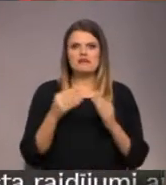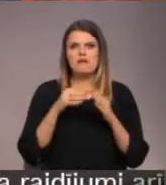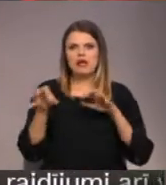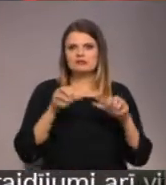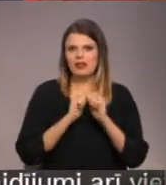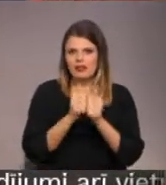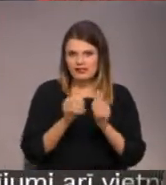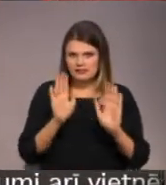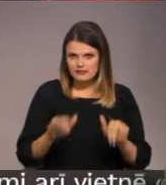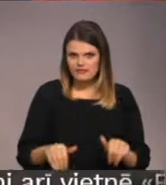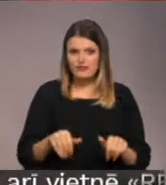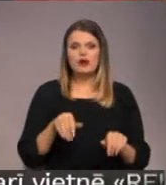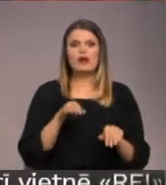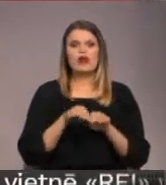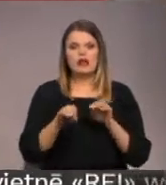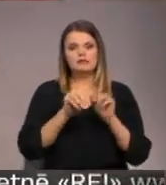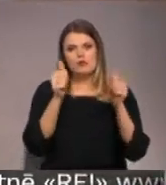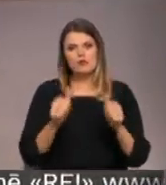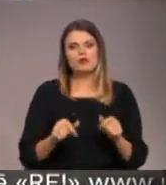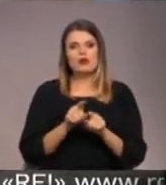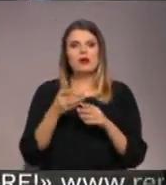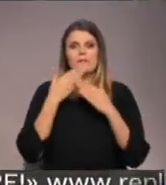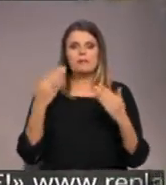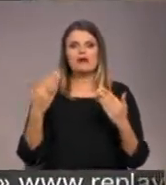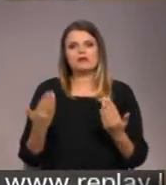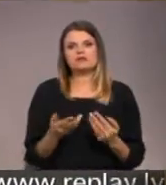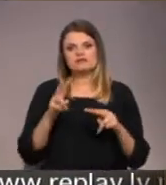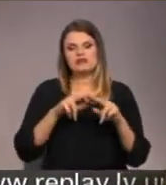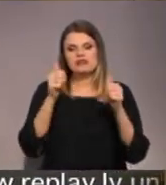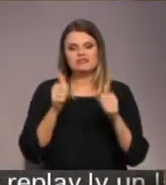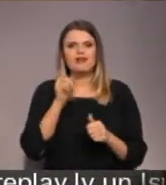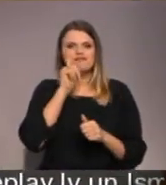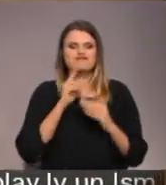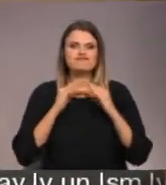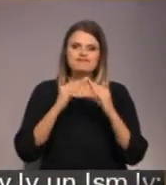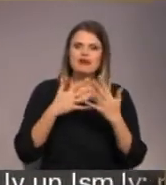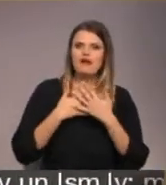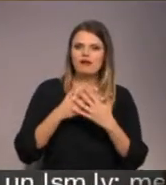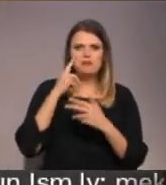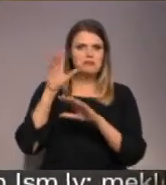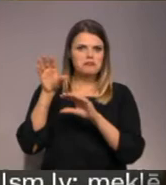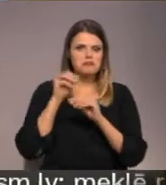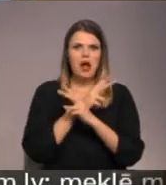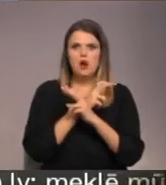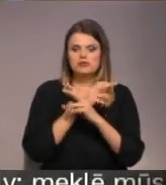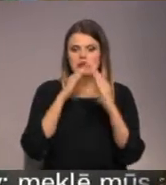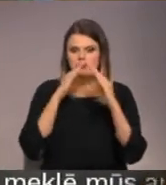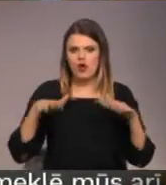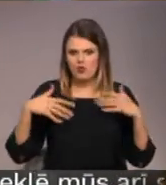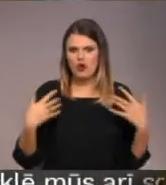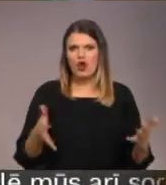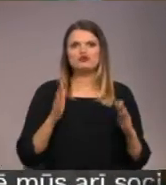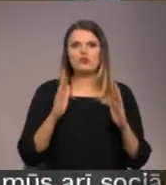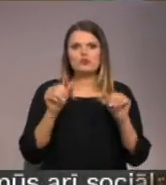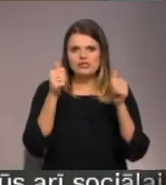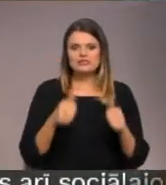mājdzīvniekiem. Viesturs Kleinbergs līdzīgu modeli, kā pēdējo dzīvesvietu senioriem veidot mājīgu un aktīvu nolūkojas Austrijā. Tā kā ēkas ir plašas, tad